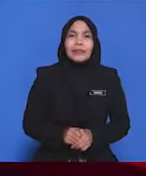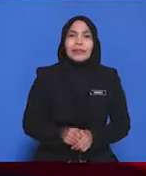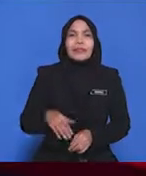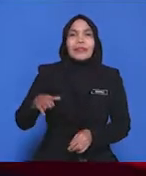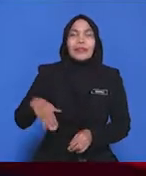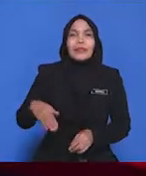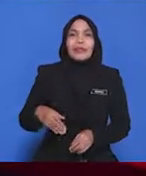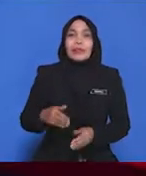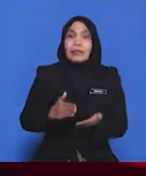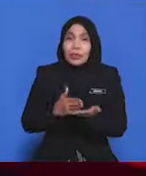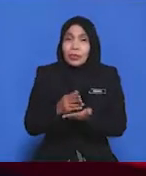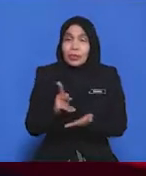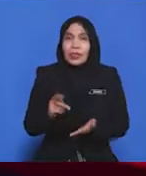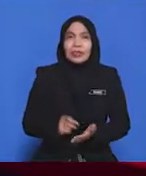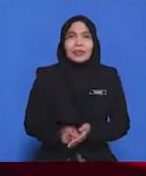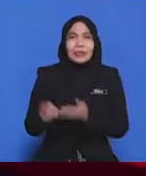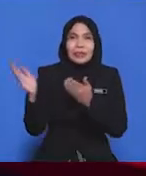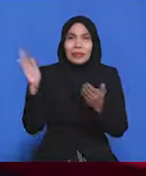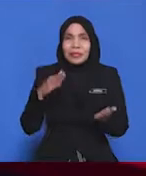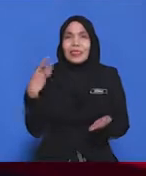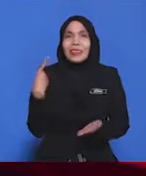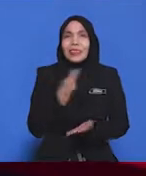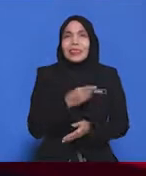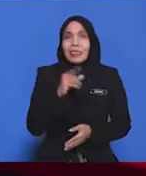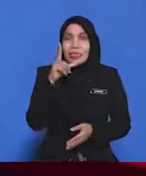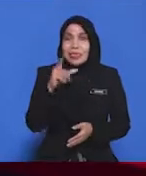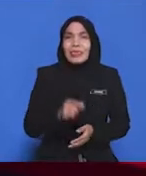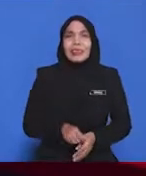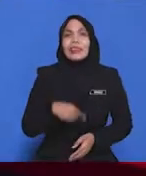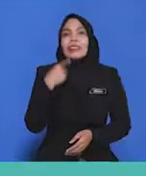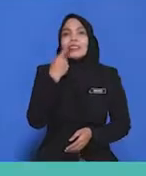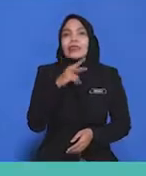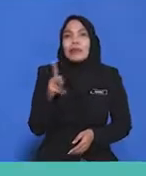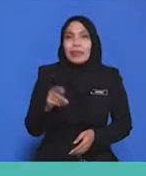Sebelum kita teruskan, mari kita lihat siapakah mereka.